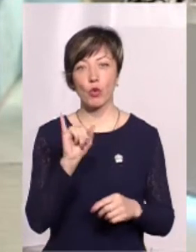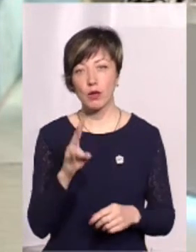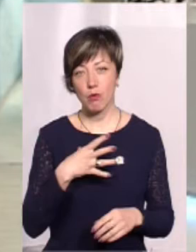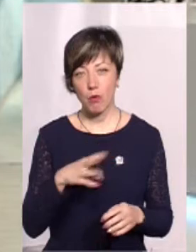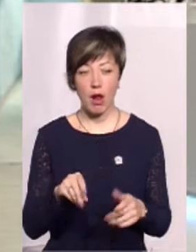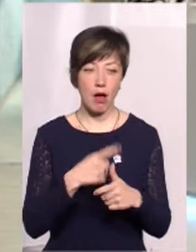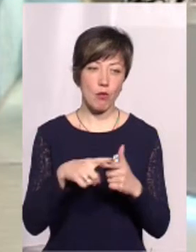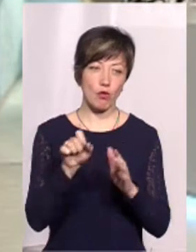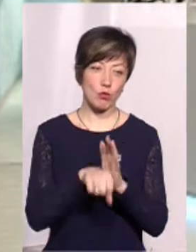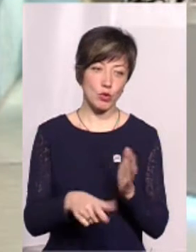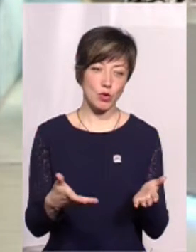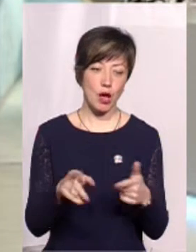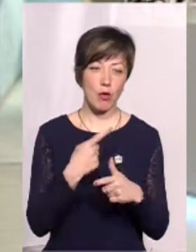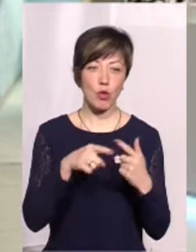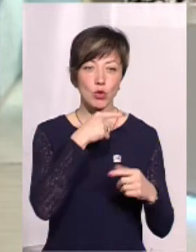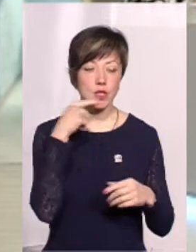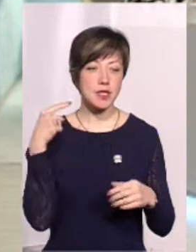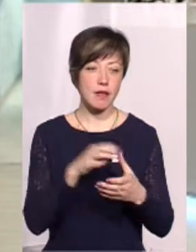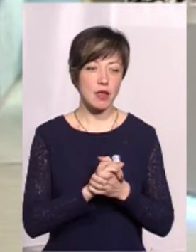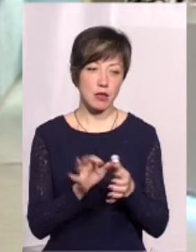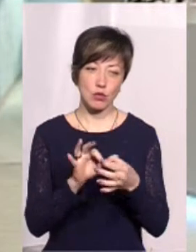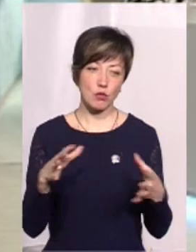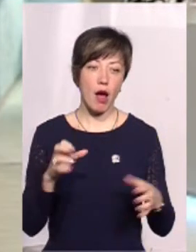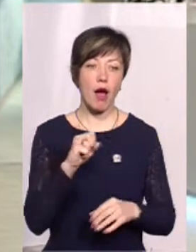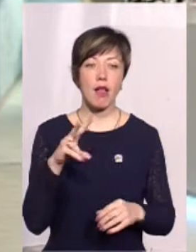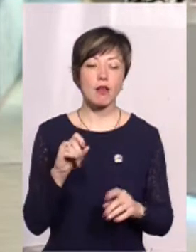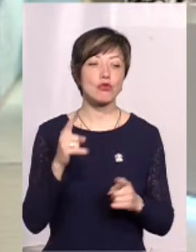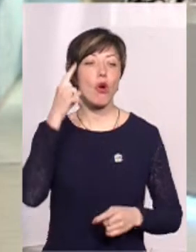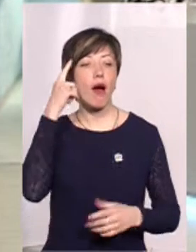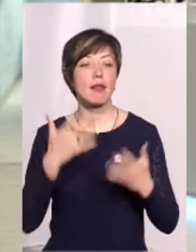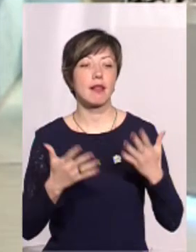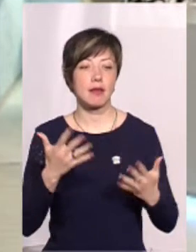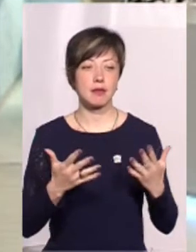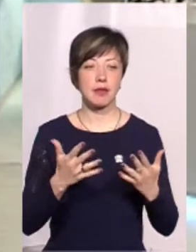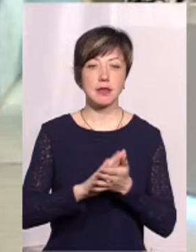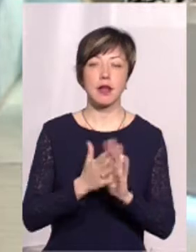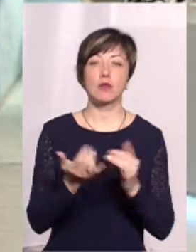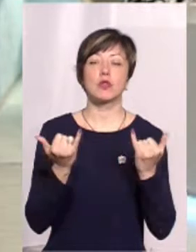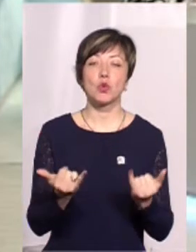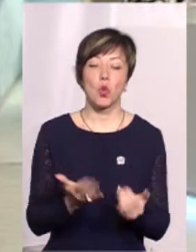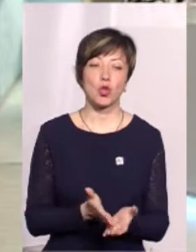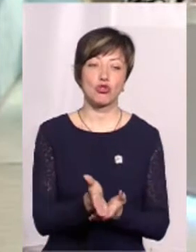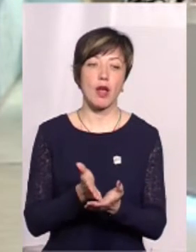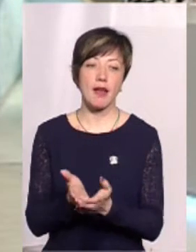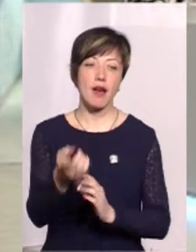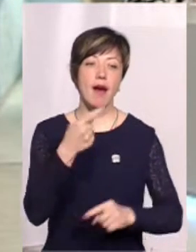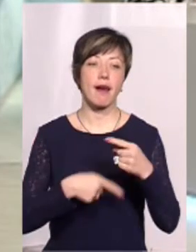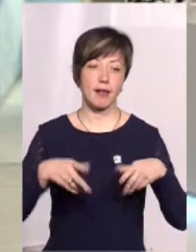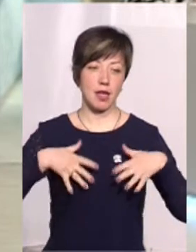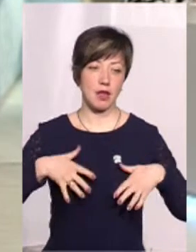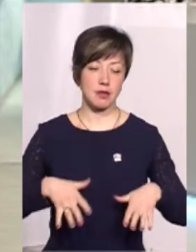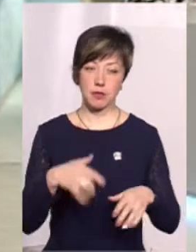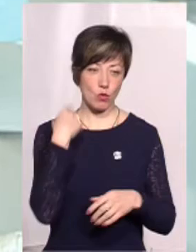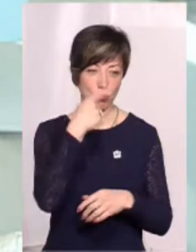помре, або його вб'ють, або Російська Федерація розпадеться. Але що гадати? Станом на сьогодні шляхів реінтеграції